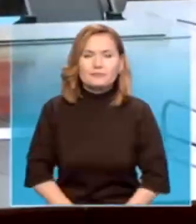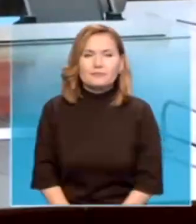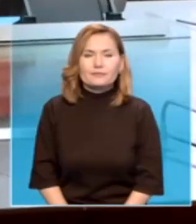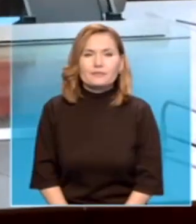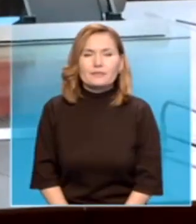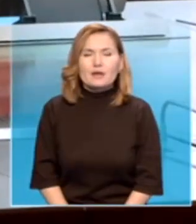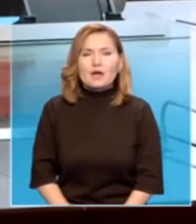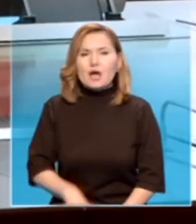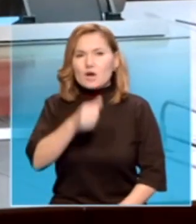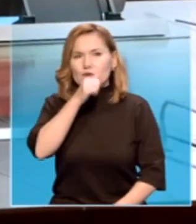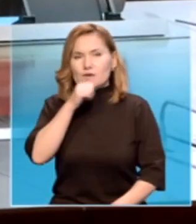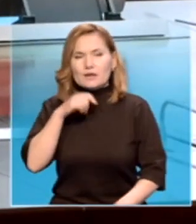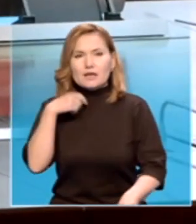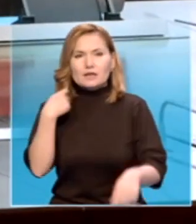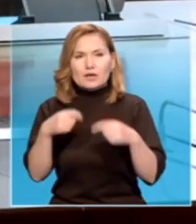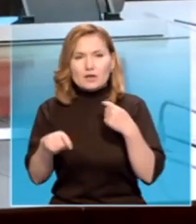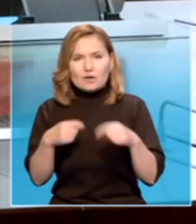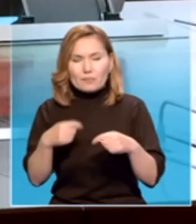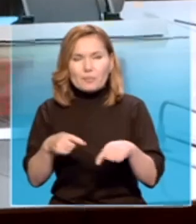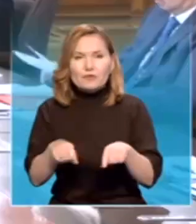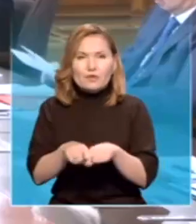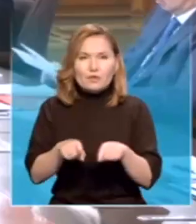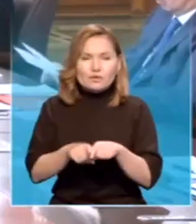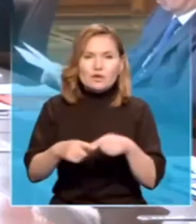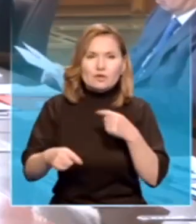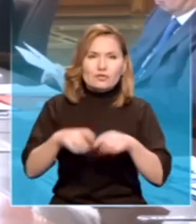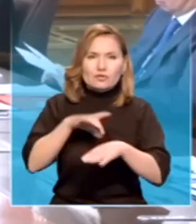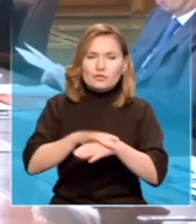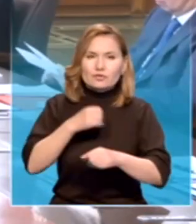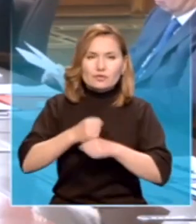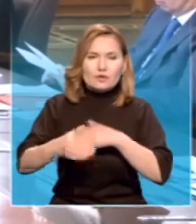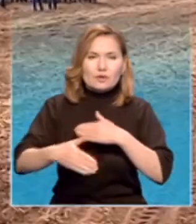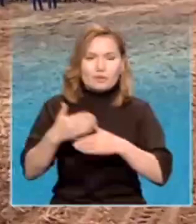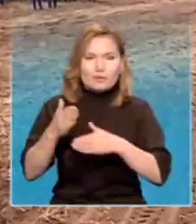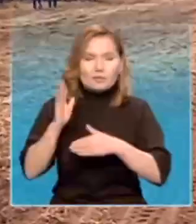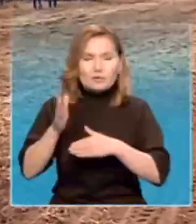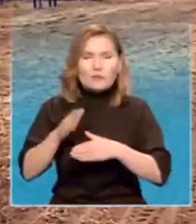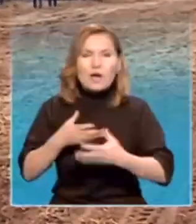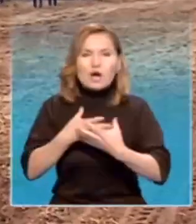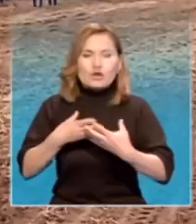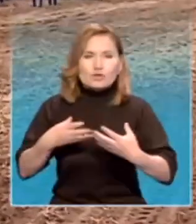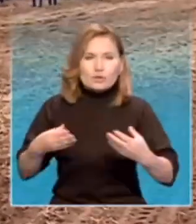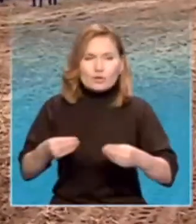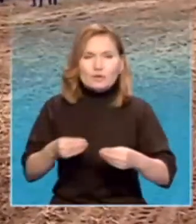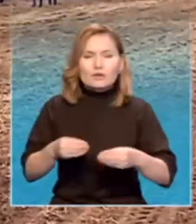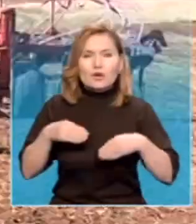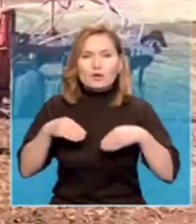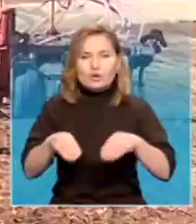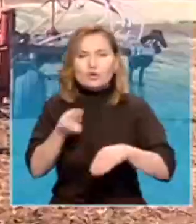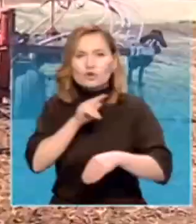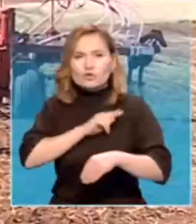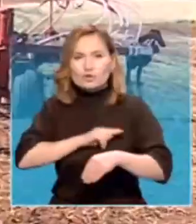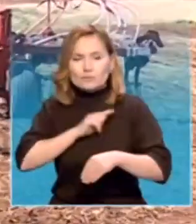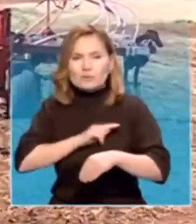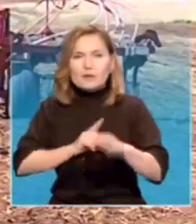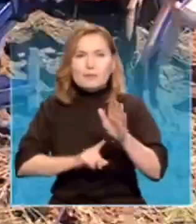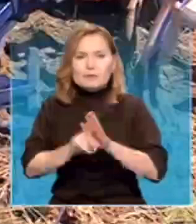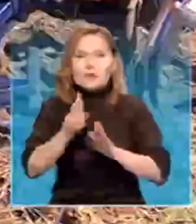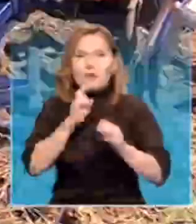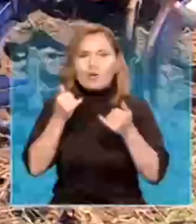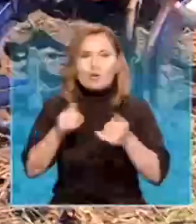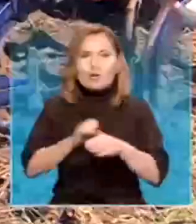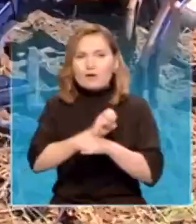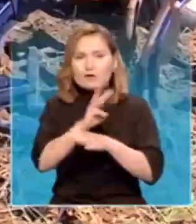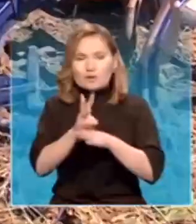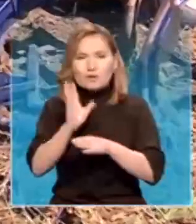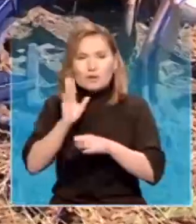Алып сату мен қолдан жасалған тапшылыққа жол бермеу керек. Көктемгі егіс науқанда дизель тапшылығы болмай, жауапты министрлік уәде